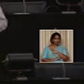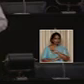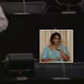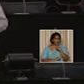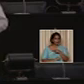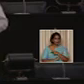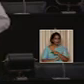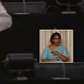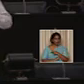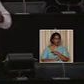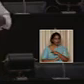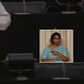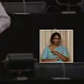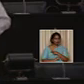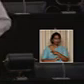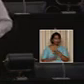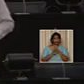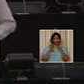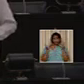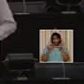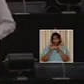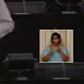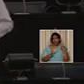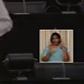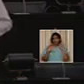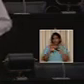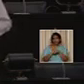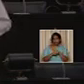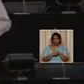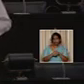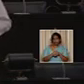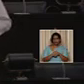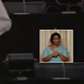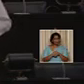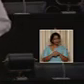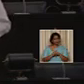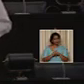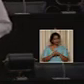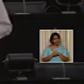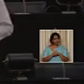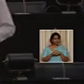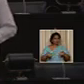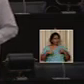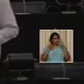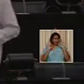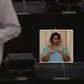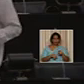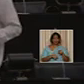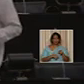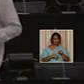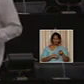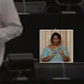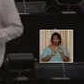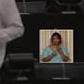පවා තියෙනවා ඇතුළේ විශාල පිරිසක් ආරක්ෂකයන් හිටියයි කියලා. ඔබතුමා ඒ ගැන අපි තර්ක කරන්න ඕනේ